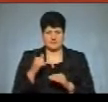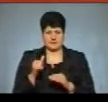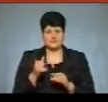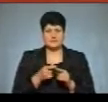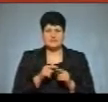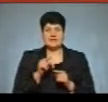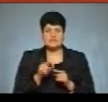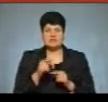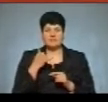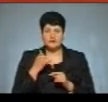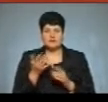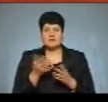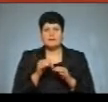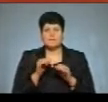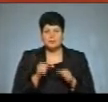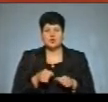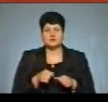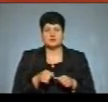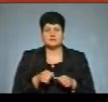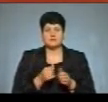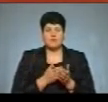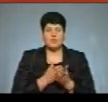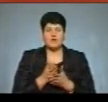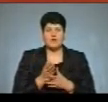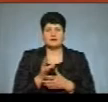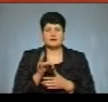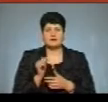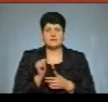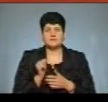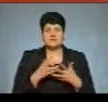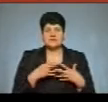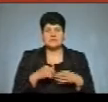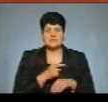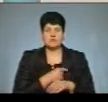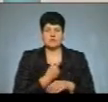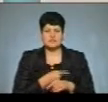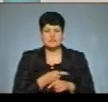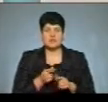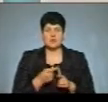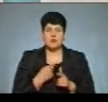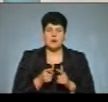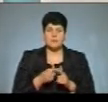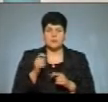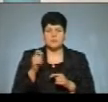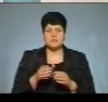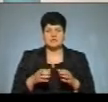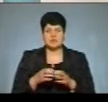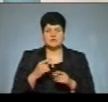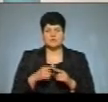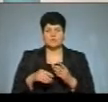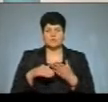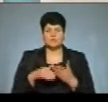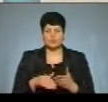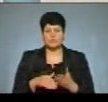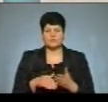це ті виклики, де можна можна їх спровадити на сімейну медицину або приїзд бригади екстреної